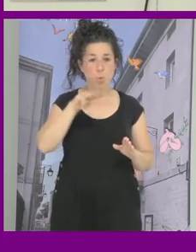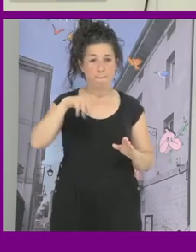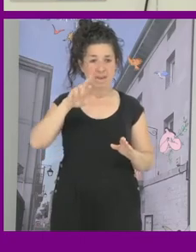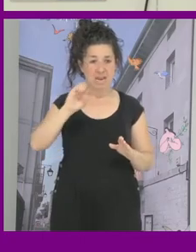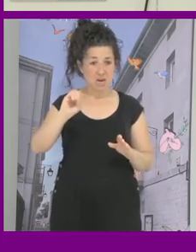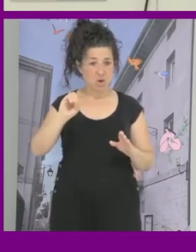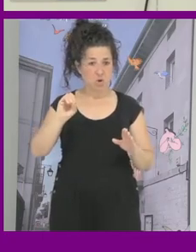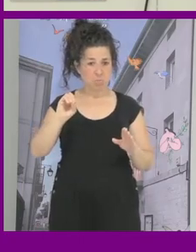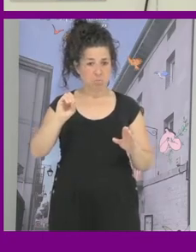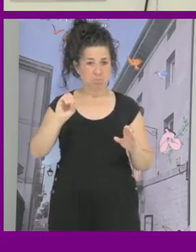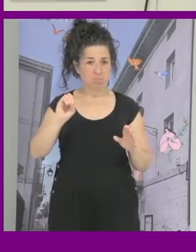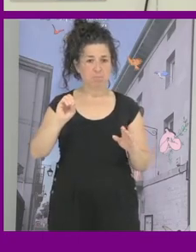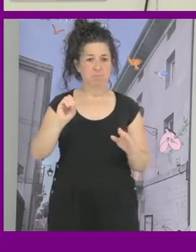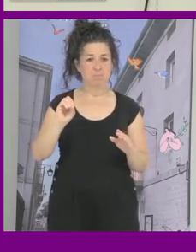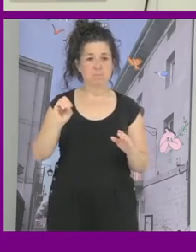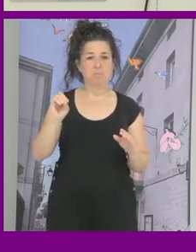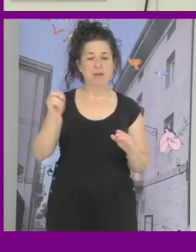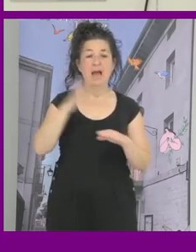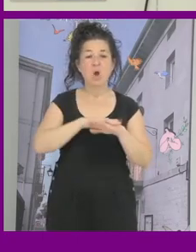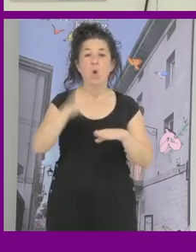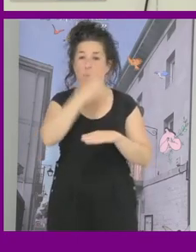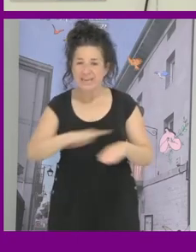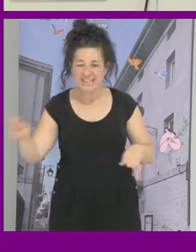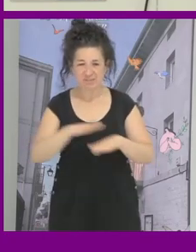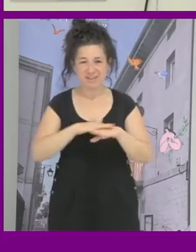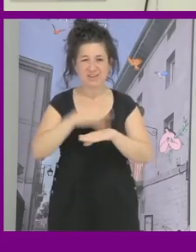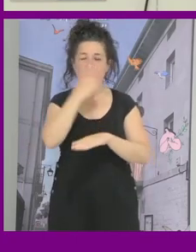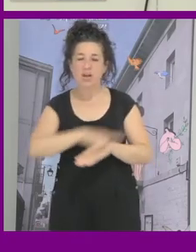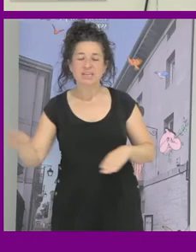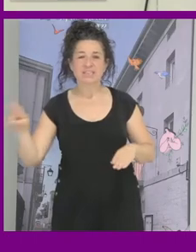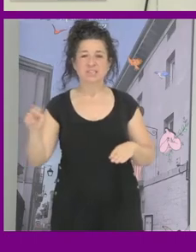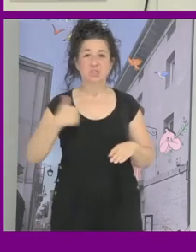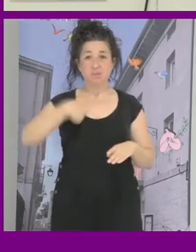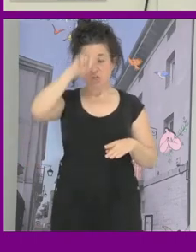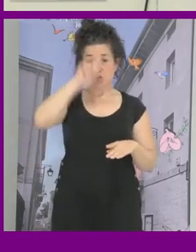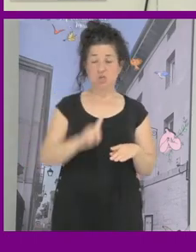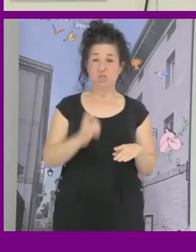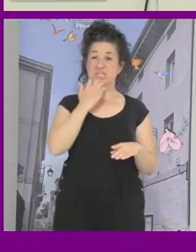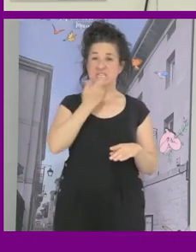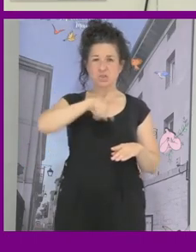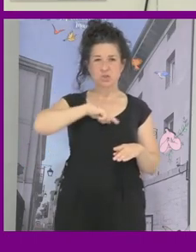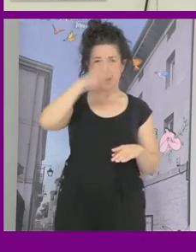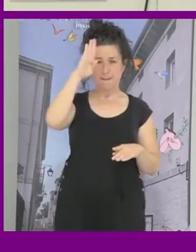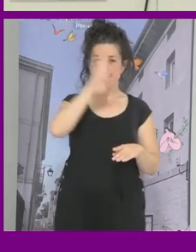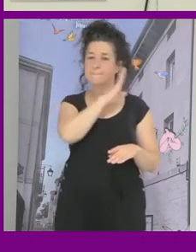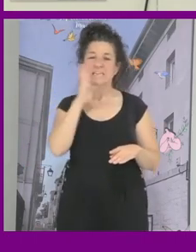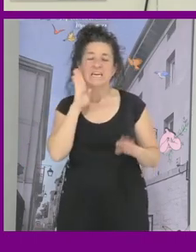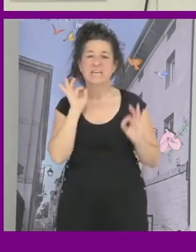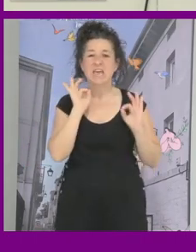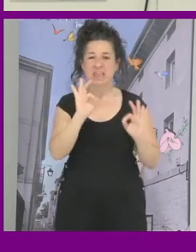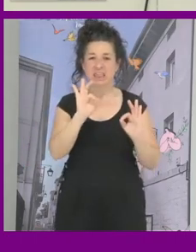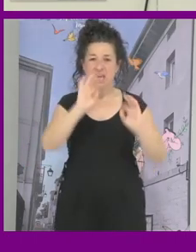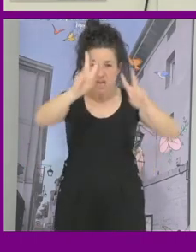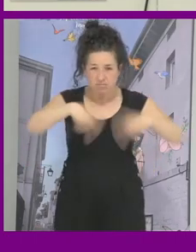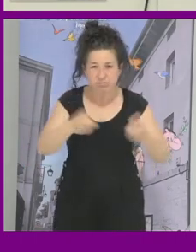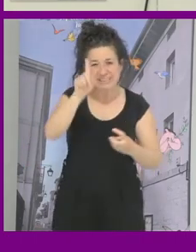dut, ba, ez dakit dela, ia, gure gurasotasuna eraldatzailea den, baina behintzat badakit gure